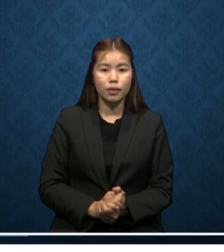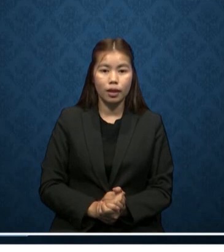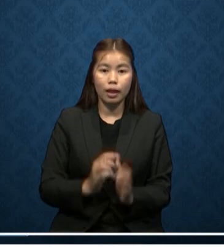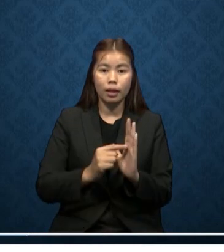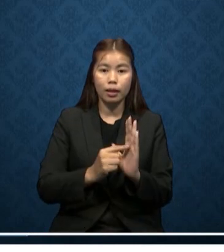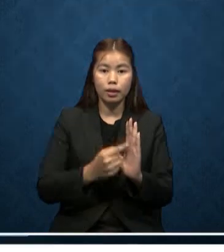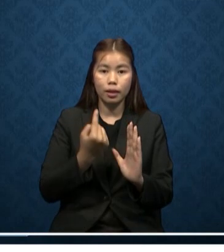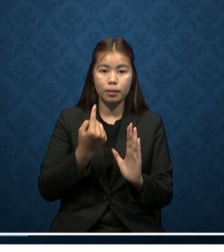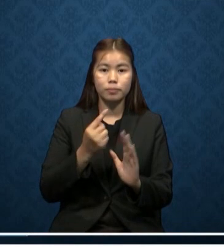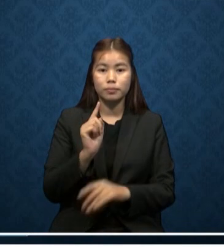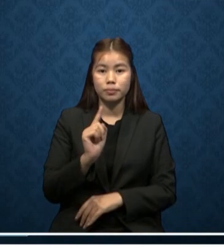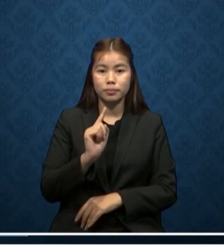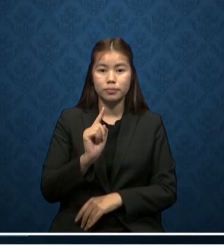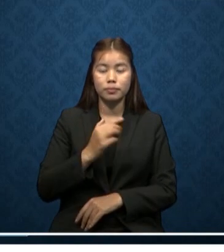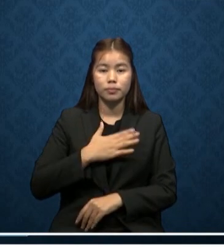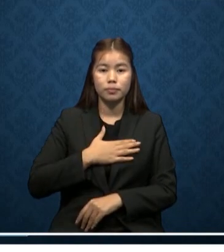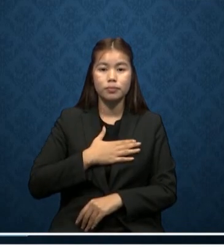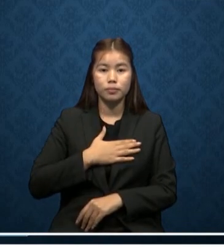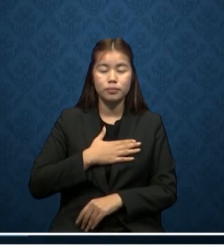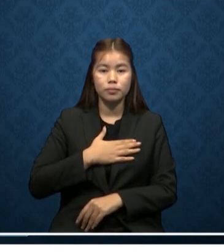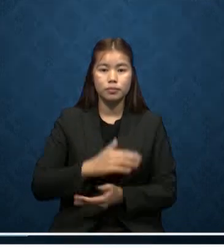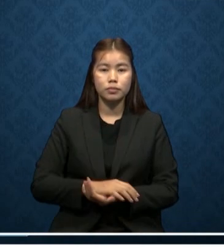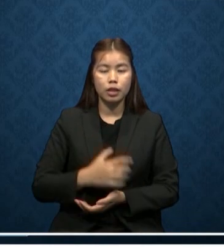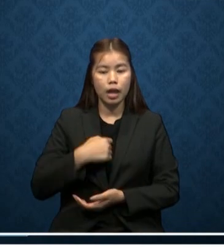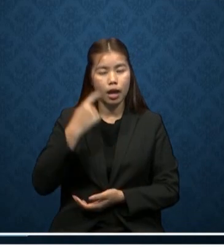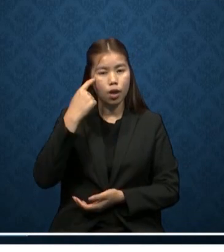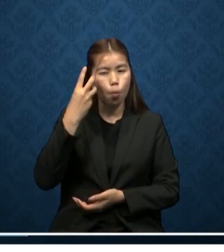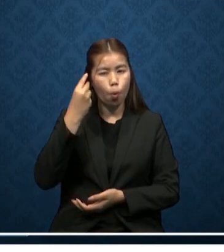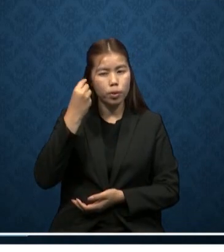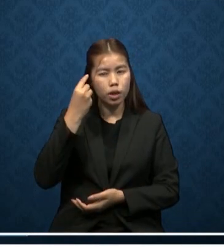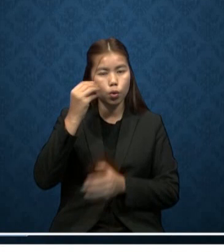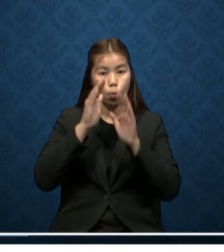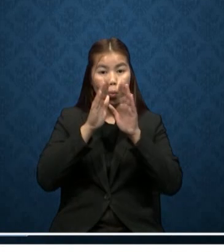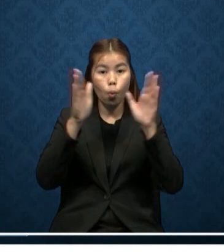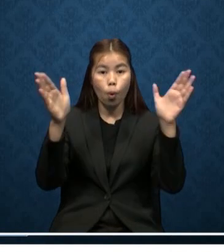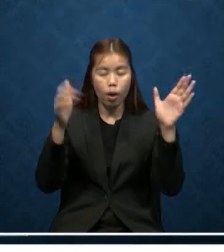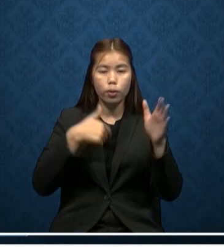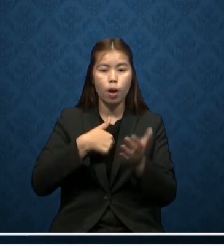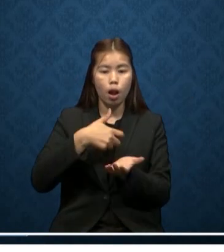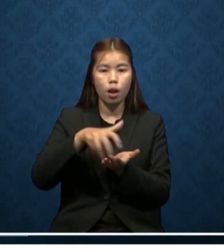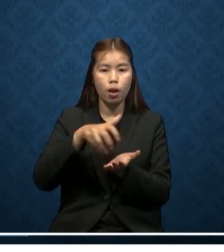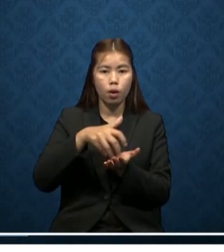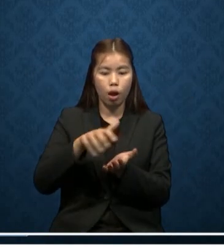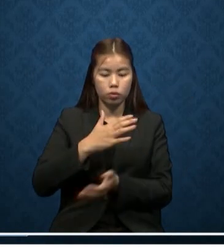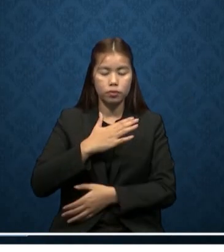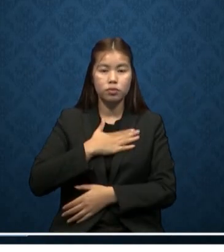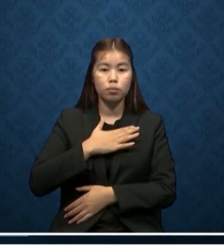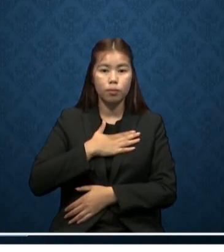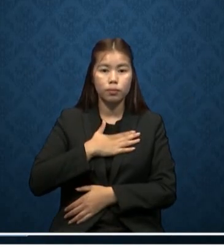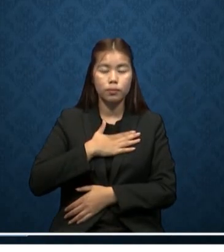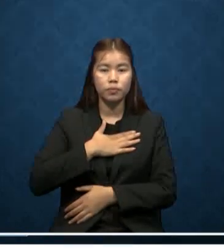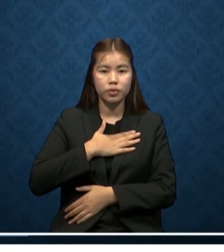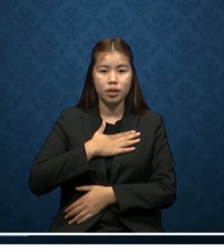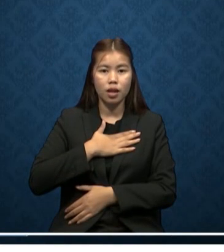แรกนะครับผมจะให้ข้อคิดโดยรวมข้อแนะนำโดยรวมนะในฐานะของ